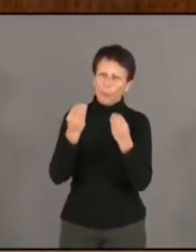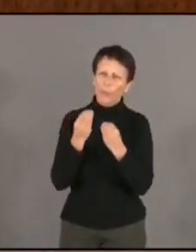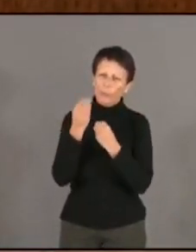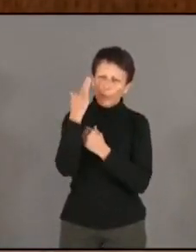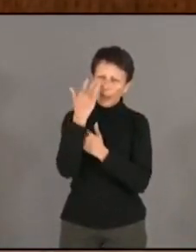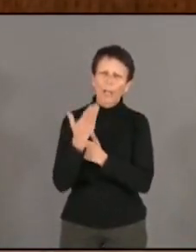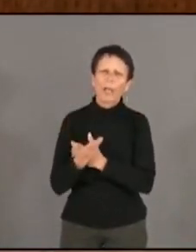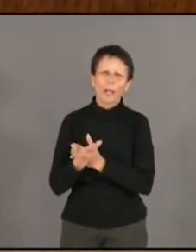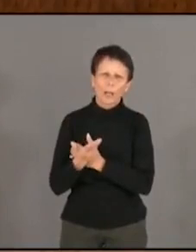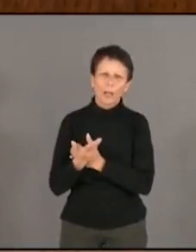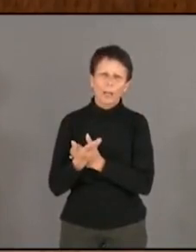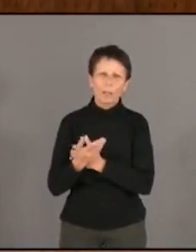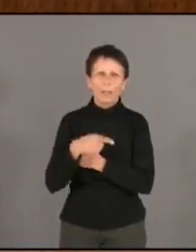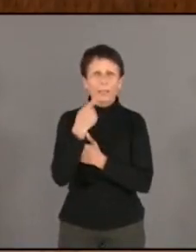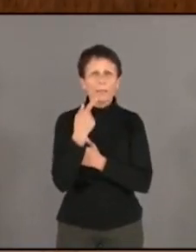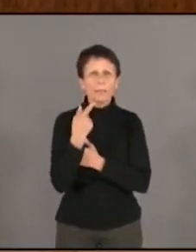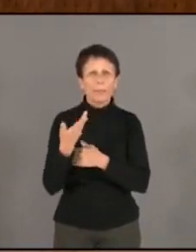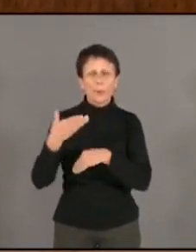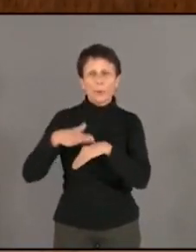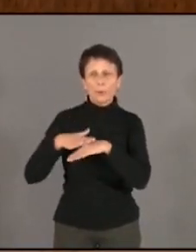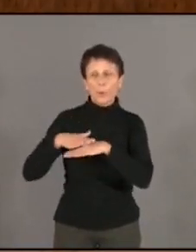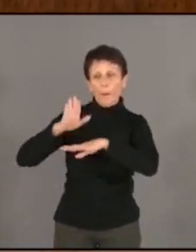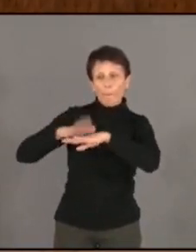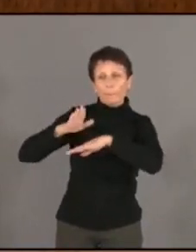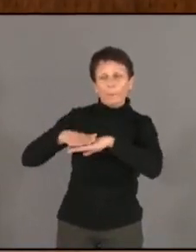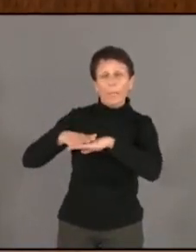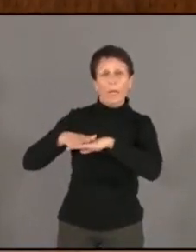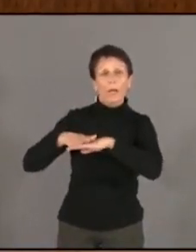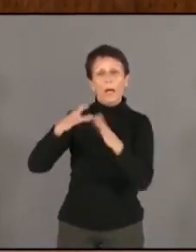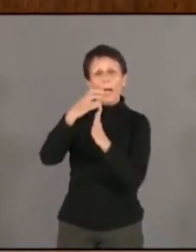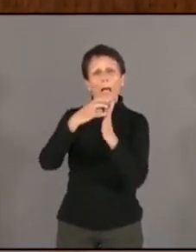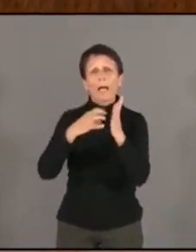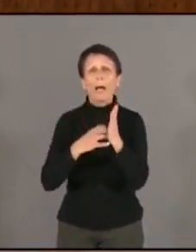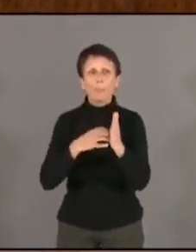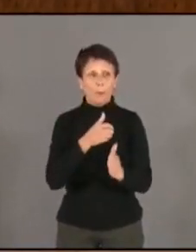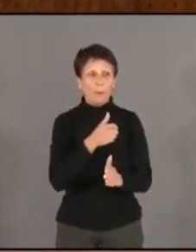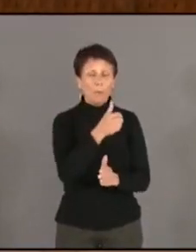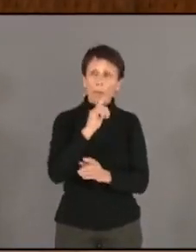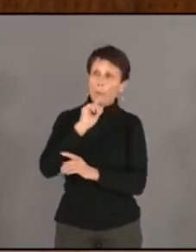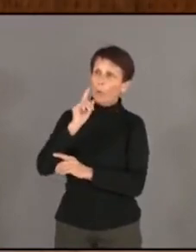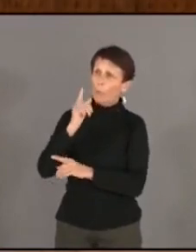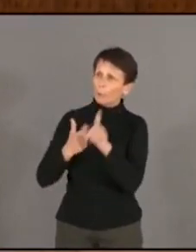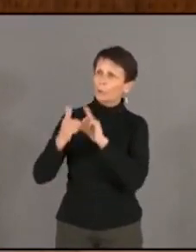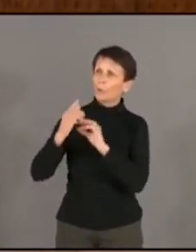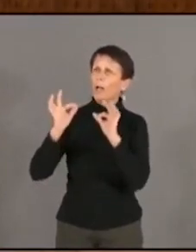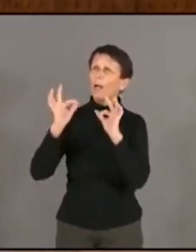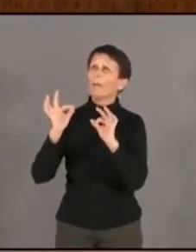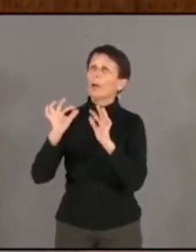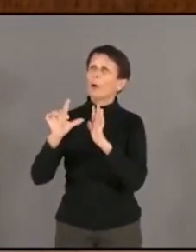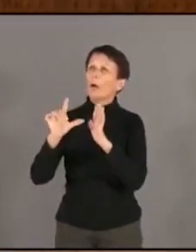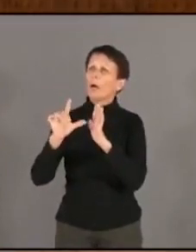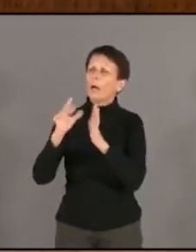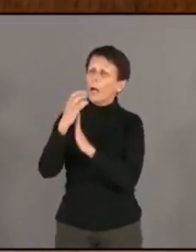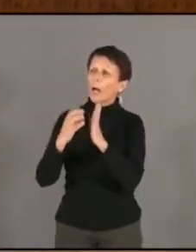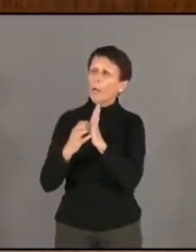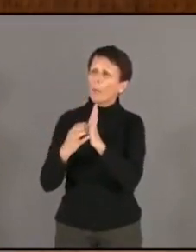n'avez donc repris aucune des préconisations du rapport que vous avez commandé il y a 2 ans, le rapport Deloitte, je crois, un